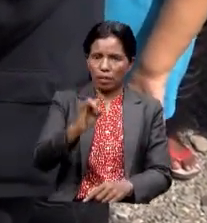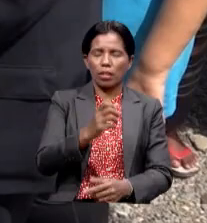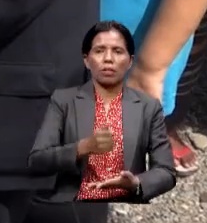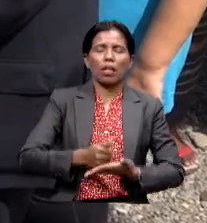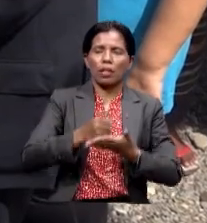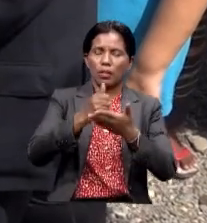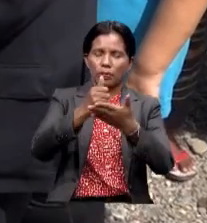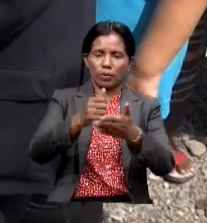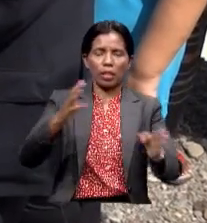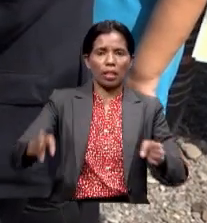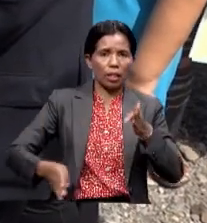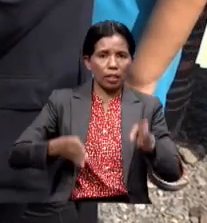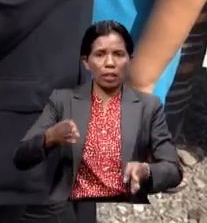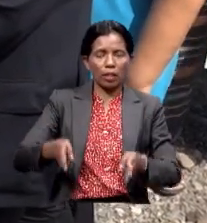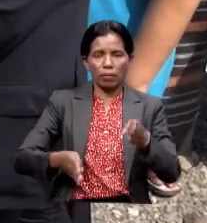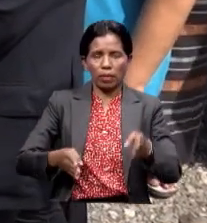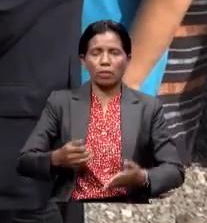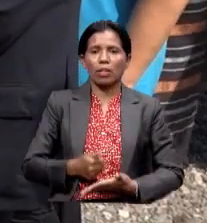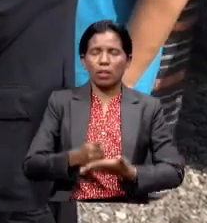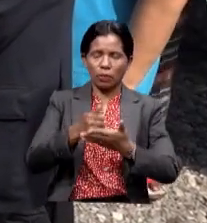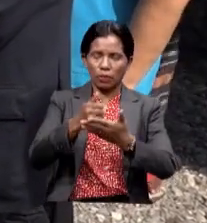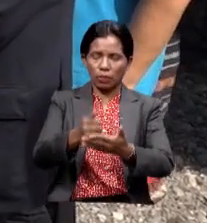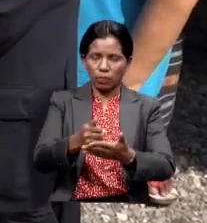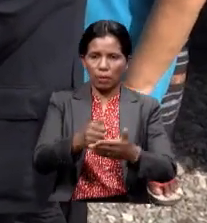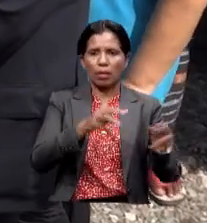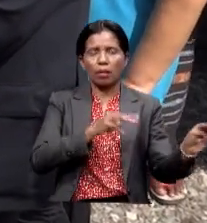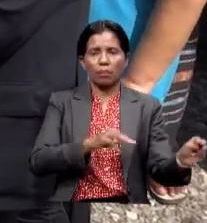apoia neti cadeira roda o de fasilita nia atu halo movimento.